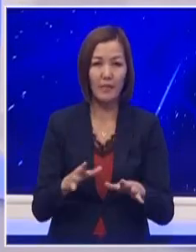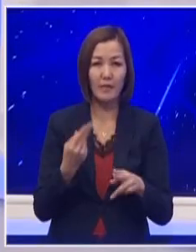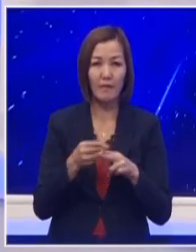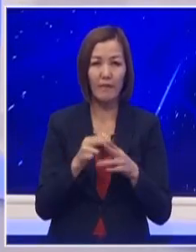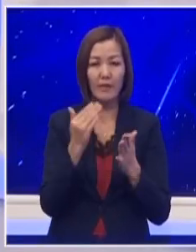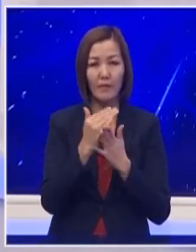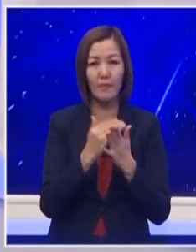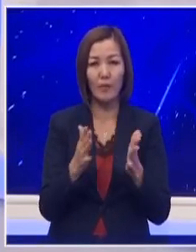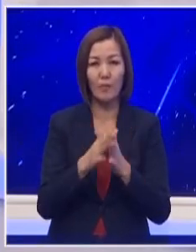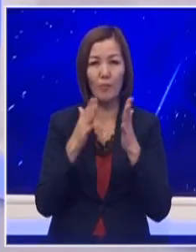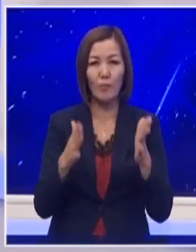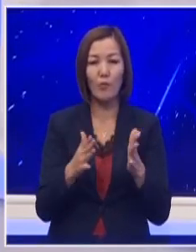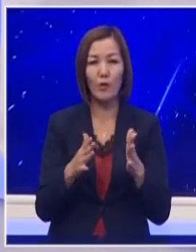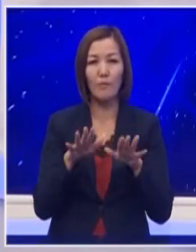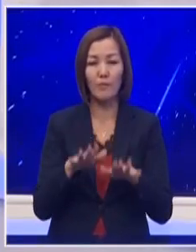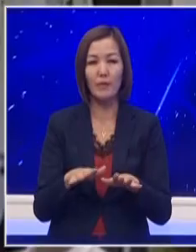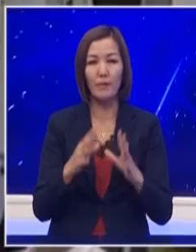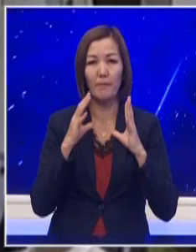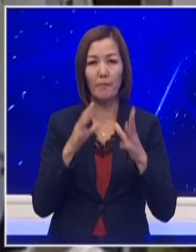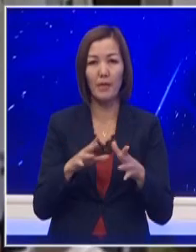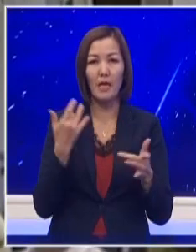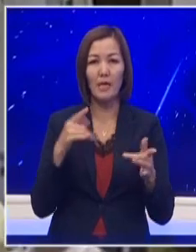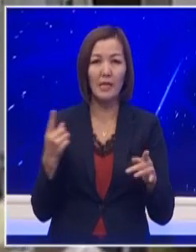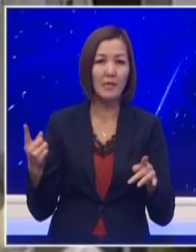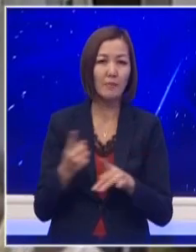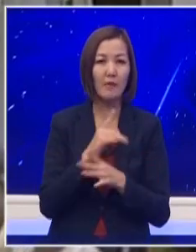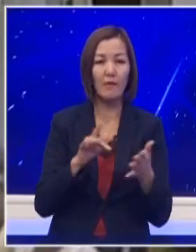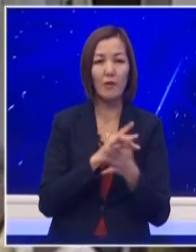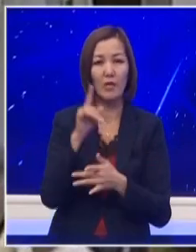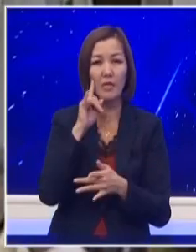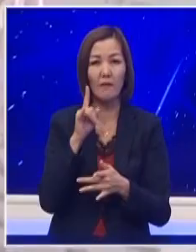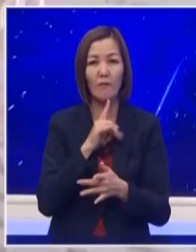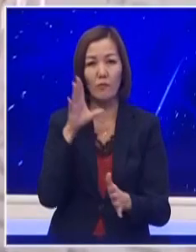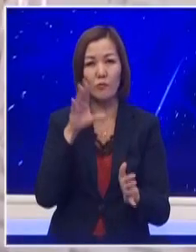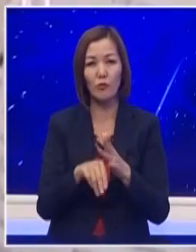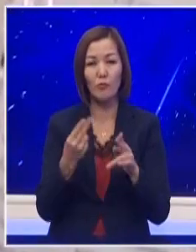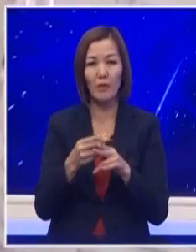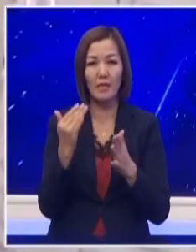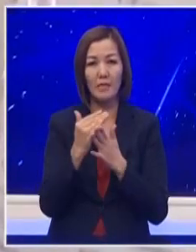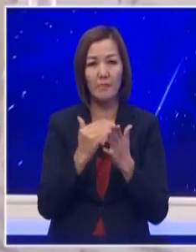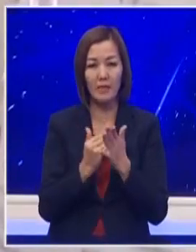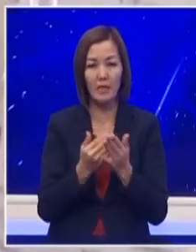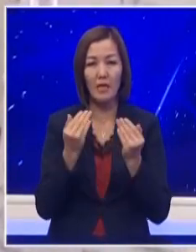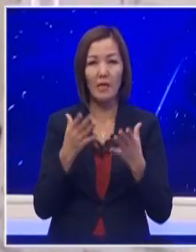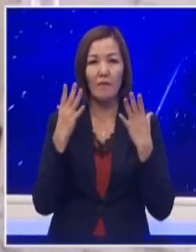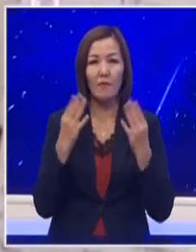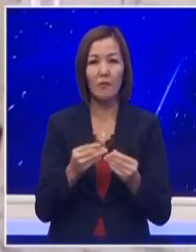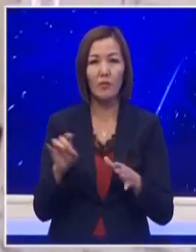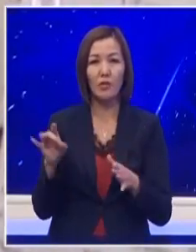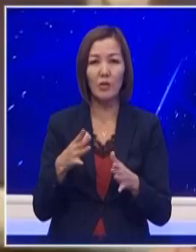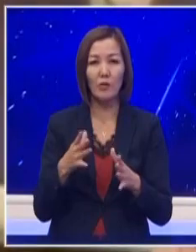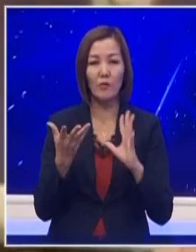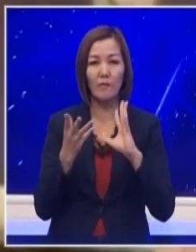числится более 50 населенных пунктов мира Тарас стал первым из городов Казахстана включенным в этот список на сегодняшний день